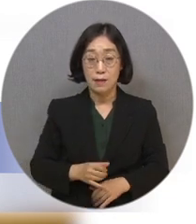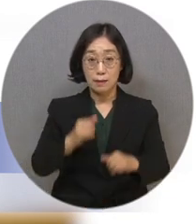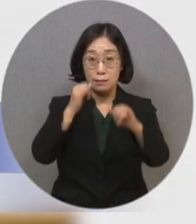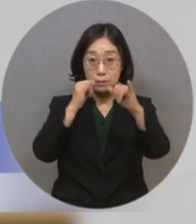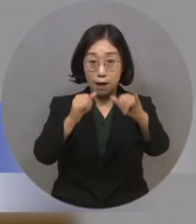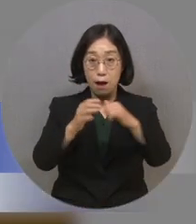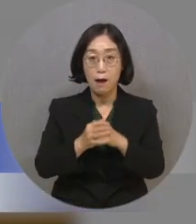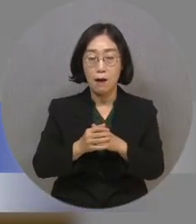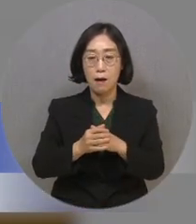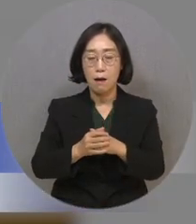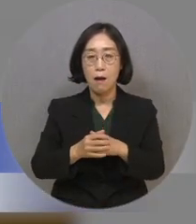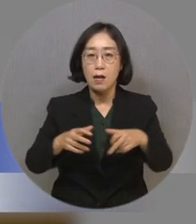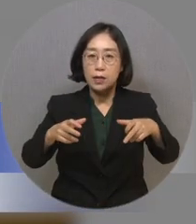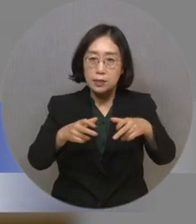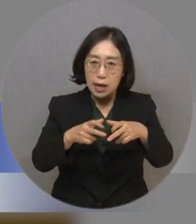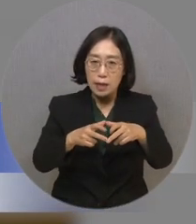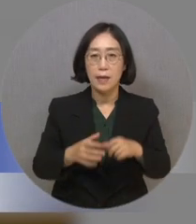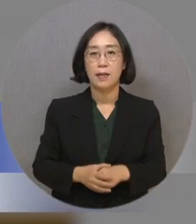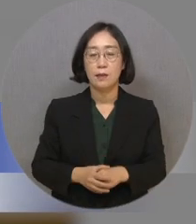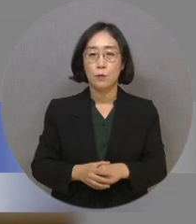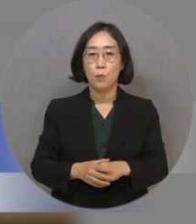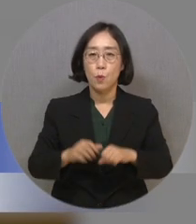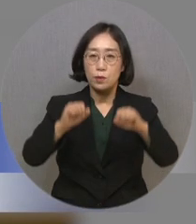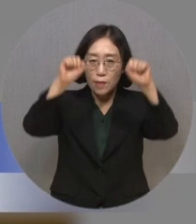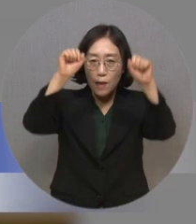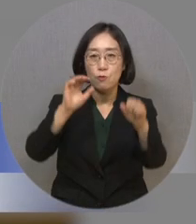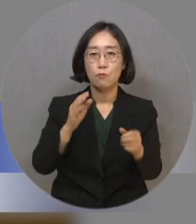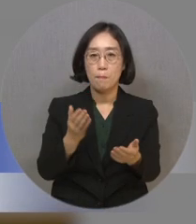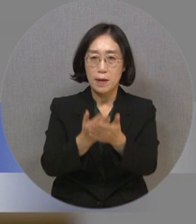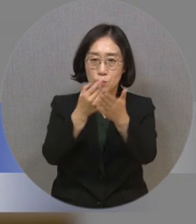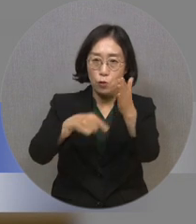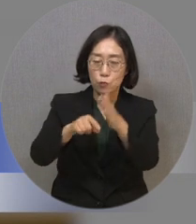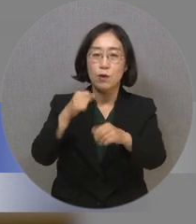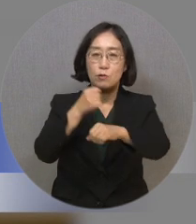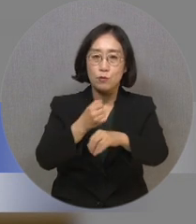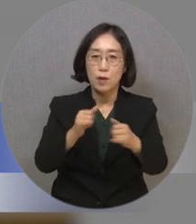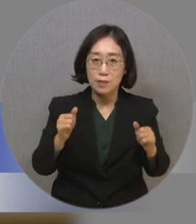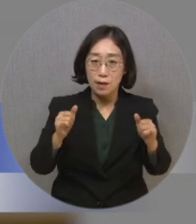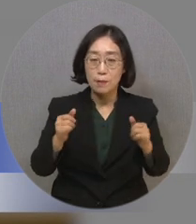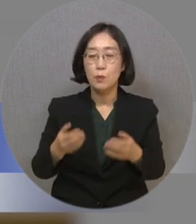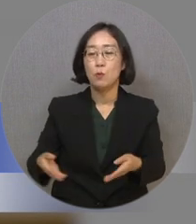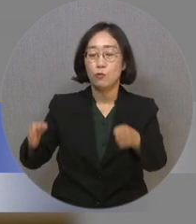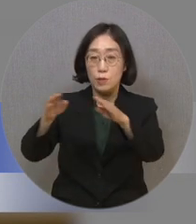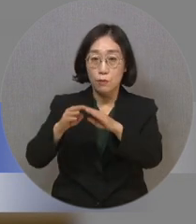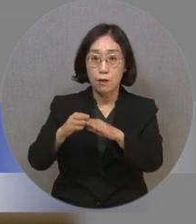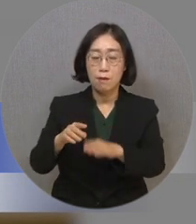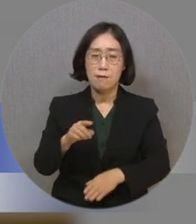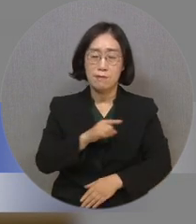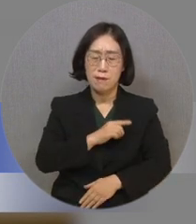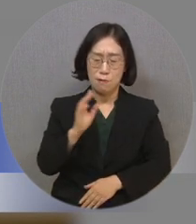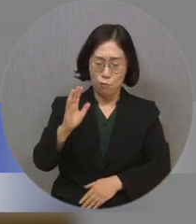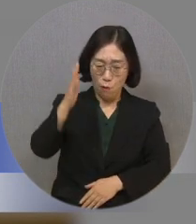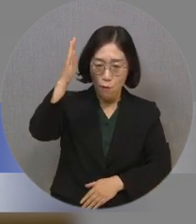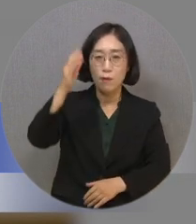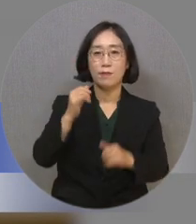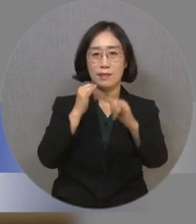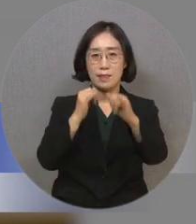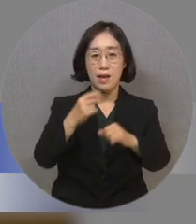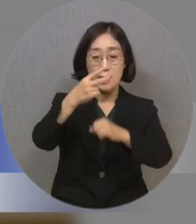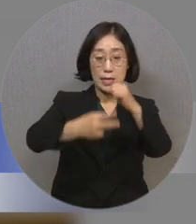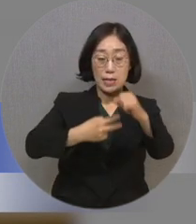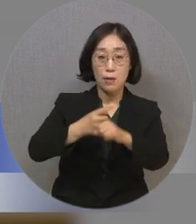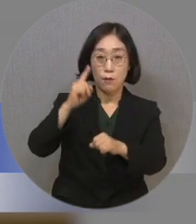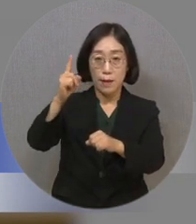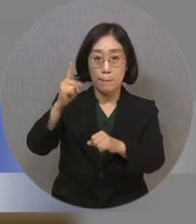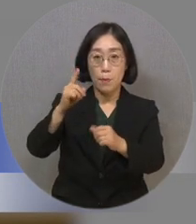무브먼트와 장애인 체육 발전에 기여한 인물 또는 기관의 수요하는 최고 영예 이상으로 2년에 한 번